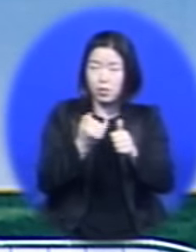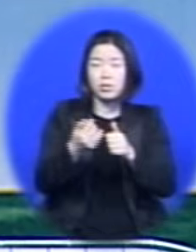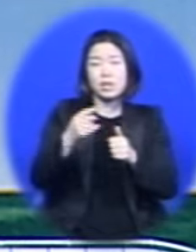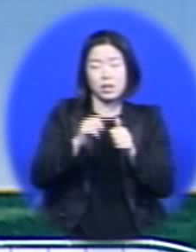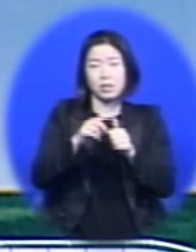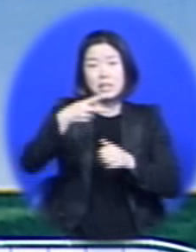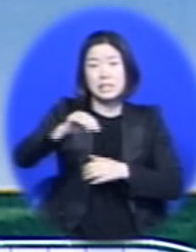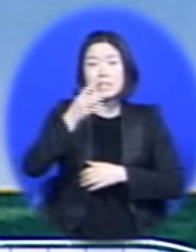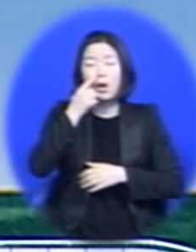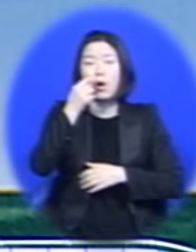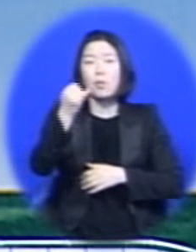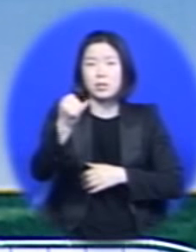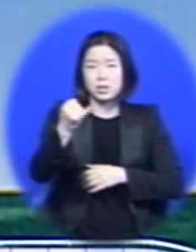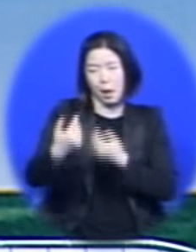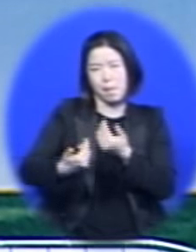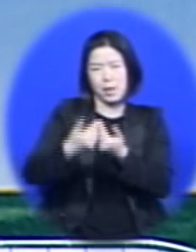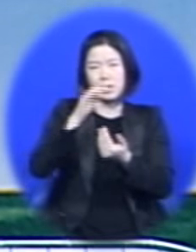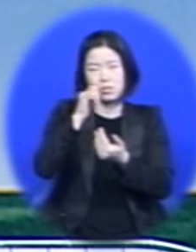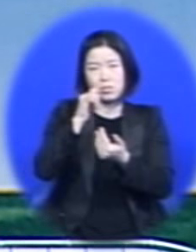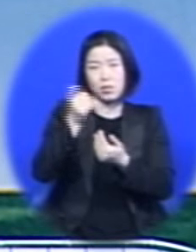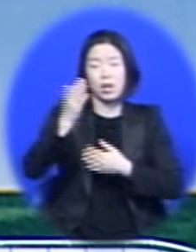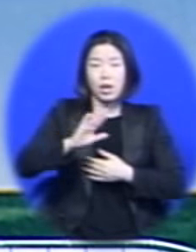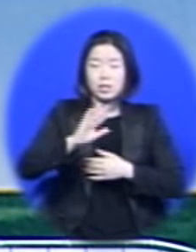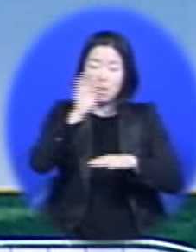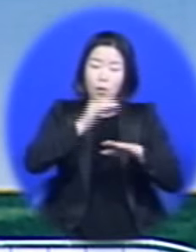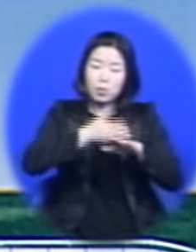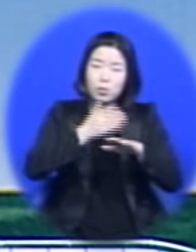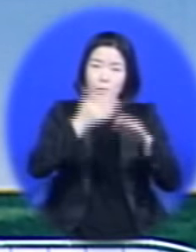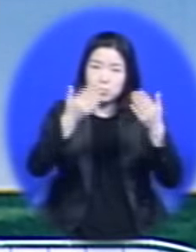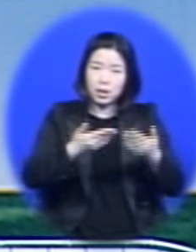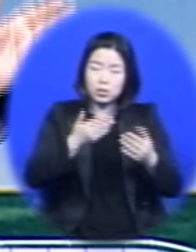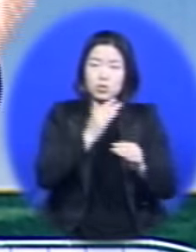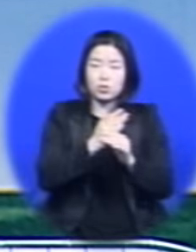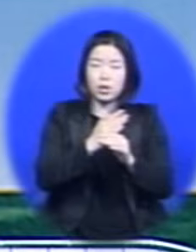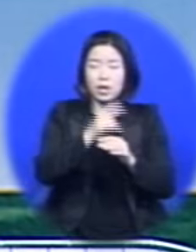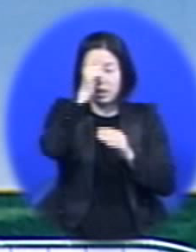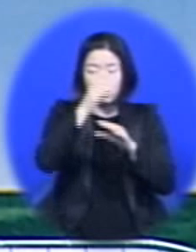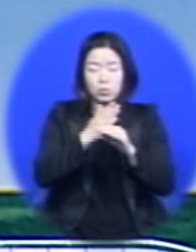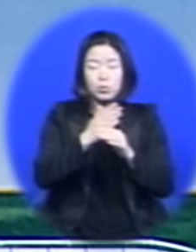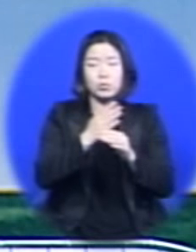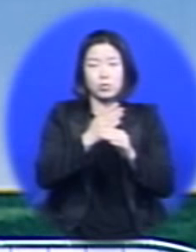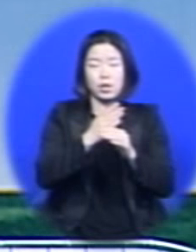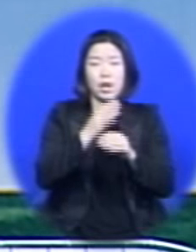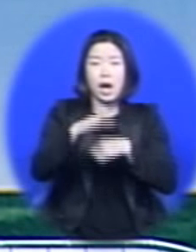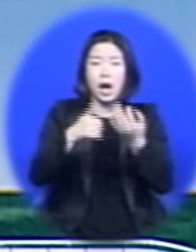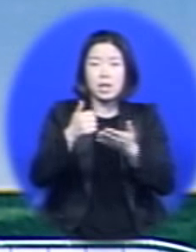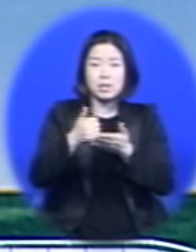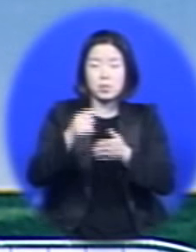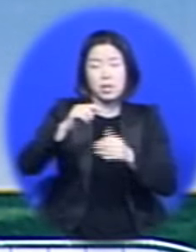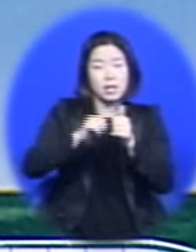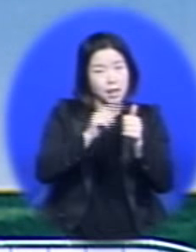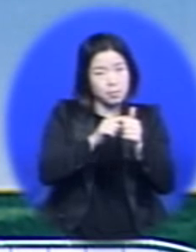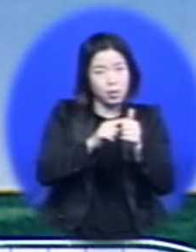했습니다. 그렇지만 이렇게 훈련을 받는 도중에 기도하는 중에 하나님이 남편과 어머니의 마음을 바꿔 주실